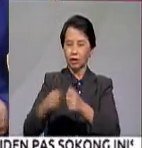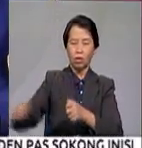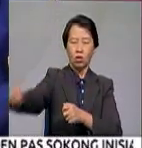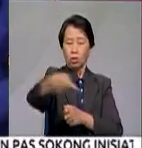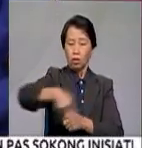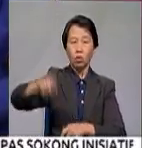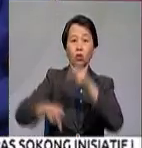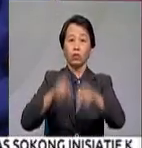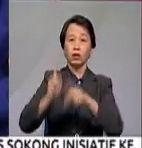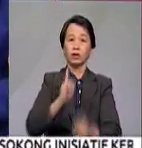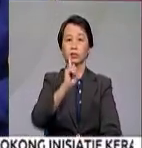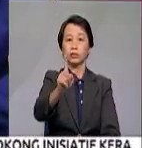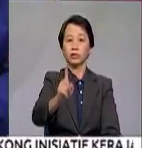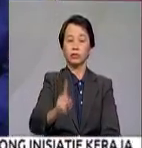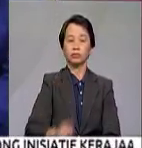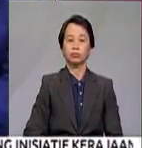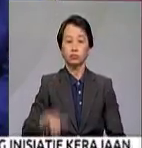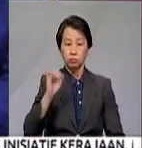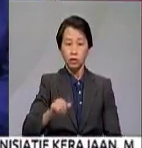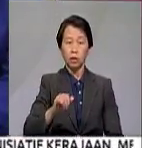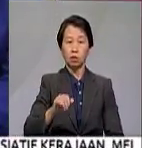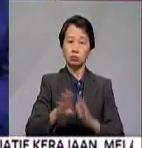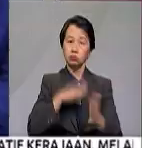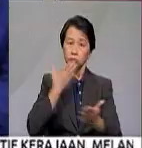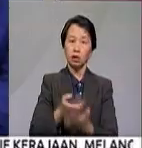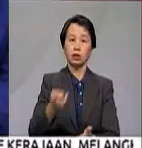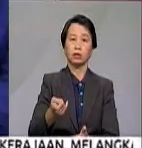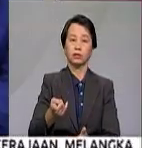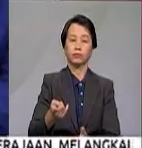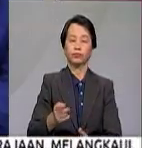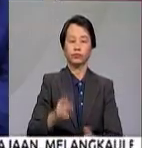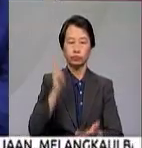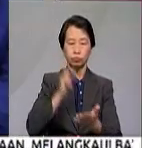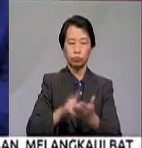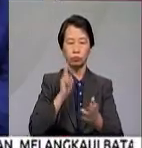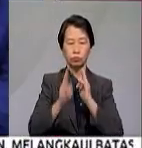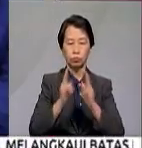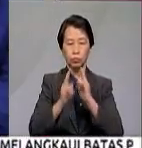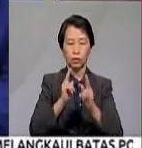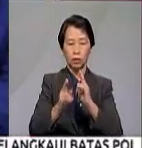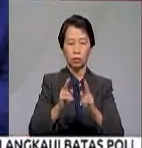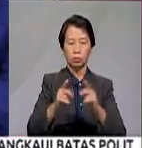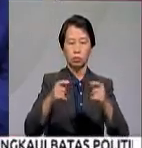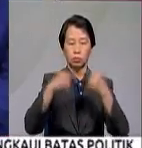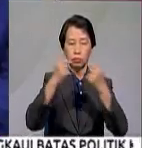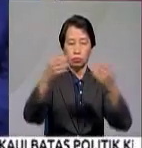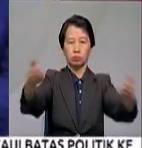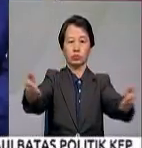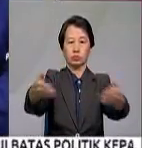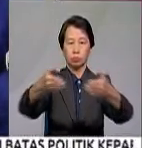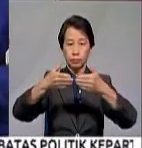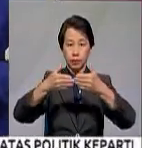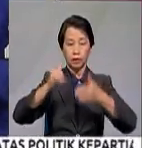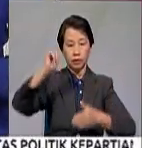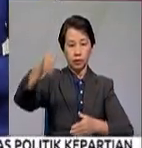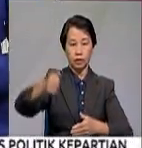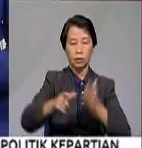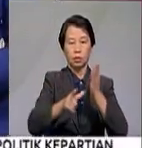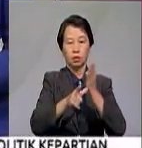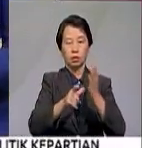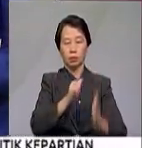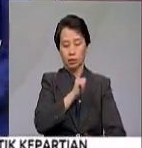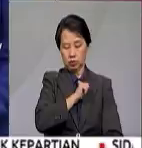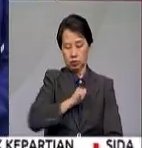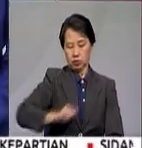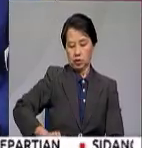umat Islam. Jalan penyelesaian yang bermakna dan berkenan menyempurnakan upacara atau istiadat penutupan esok ialah timbalan yang di-Pertuan